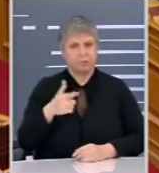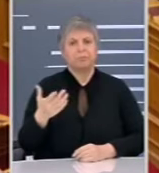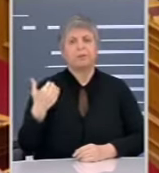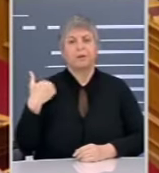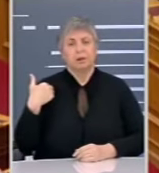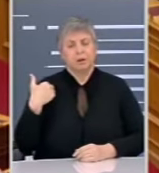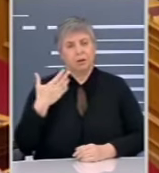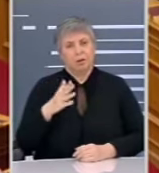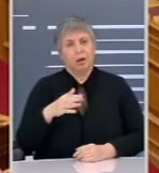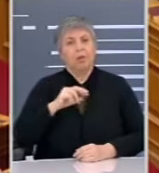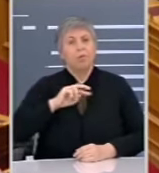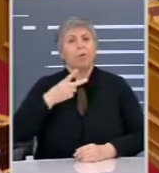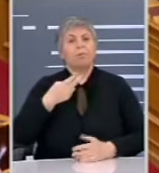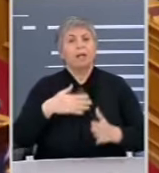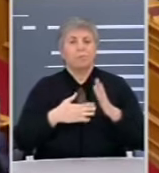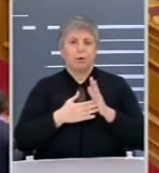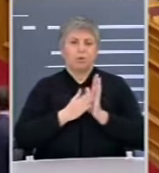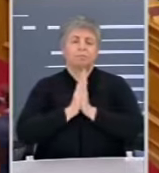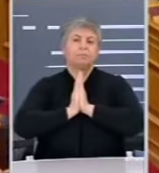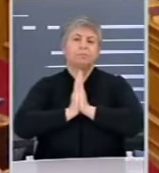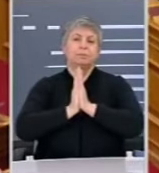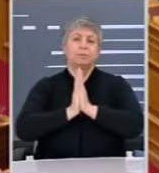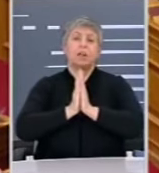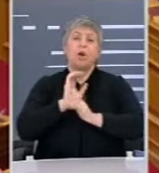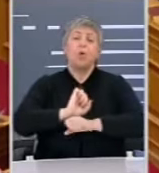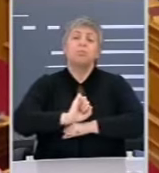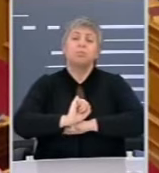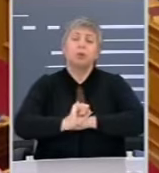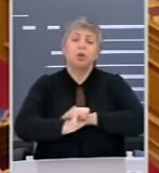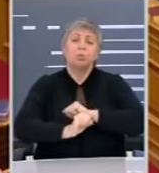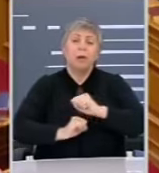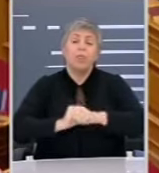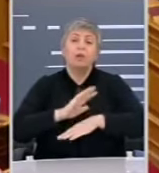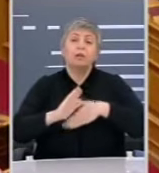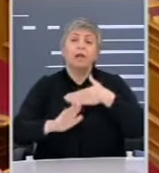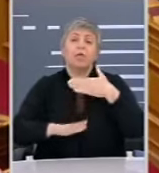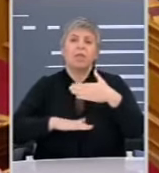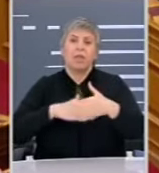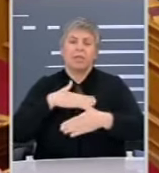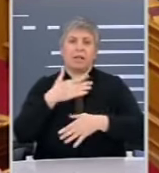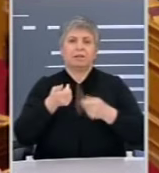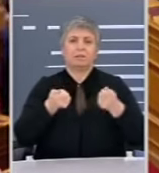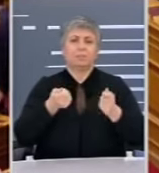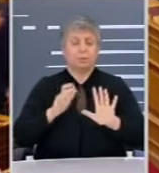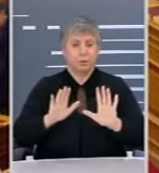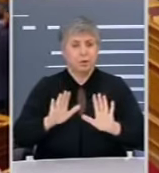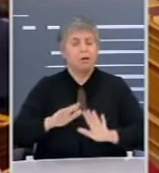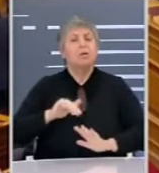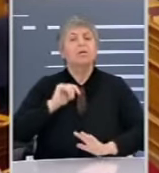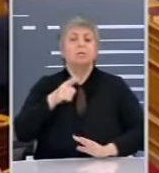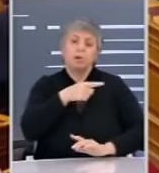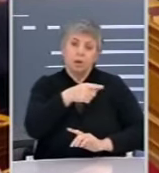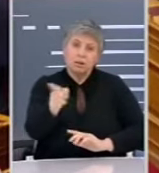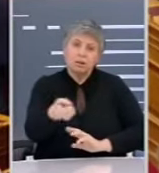κάνω μία μεγάλη προσπάθεια να κρατηθεί η διαδικασία όποιος καταλαβαίνει καταλαβαίνει και όποια καταλαβαίνει